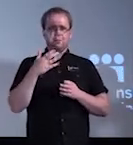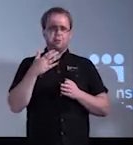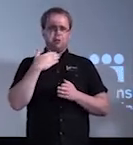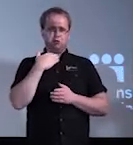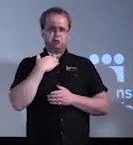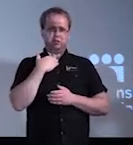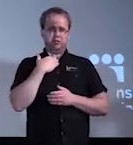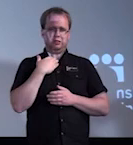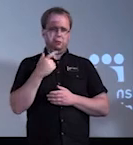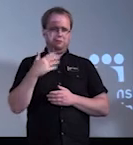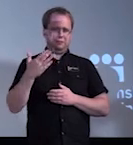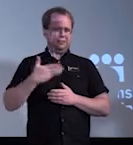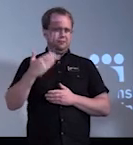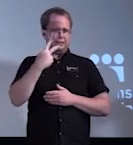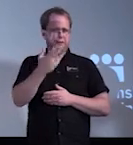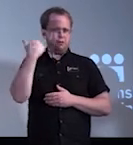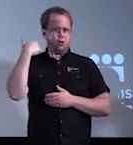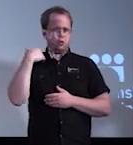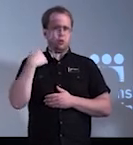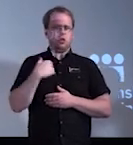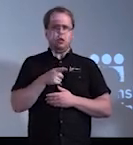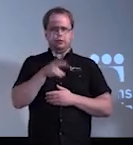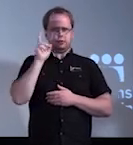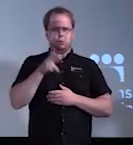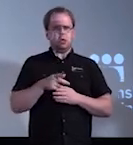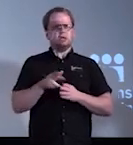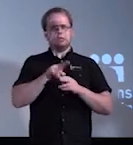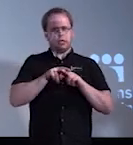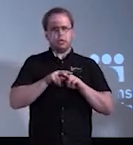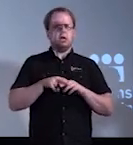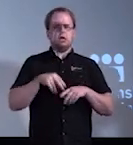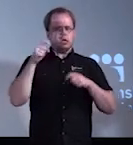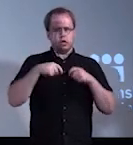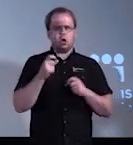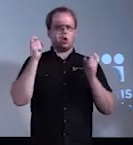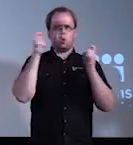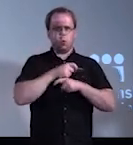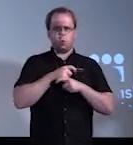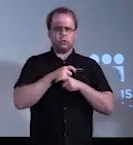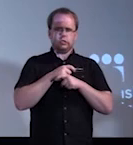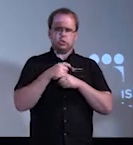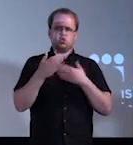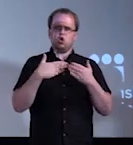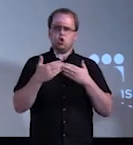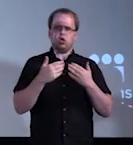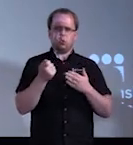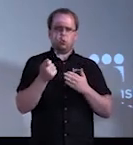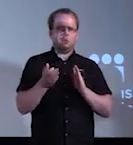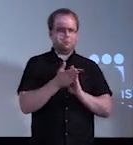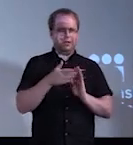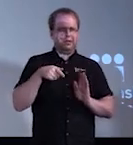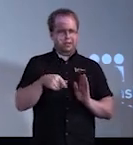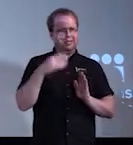som vi har hört här idag. Utan det var många som var oerhört frustrerade, som går på knäna och kände att de inte kan göra det bästa av de idéer som de